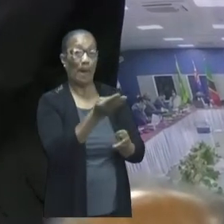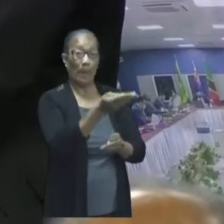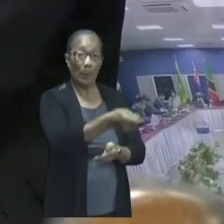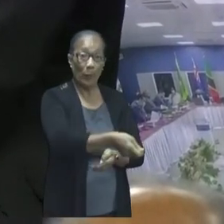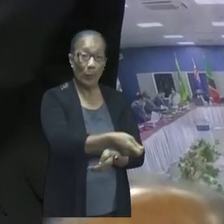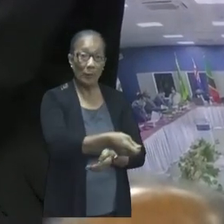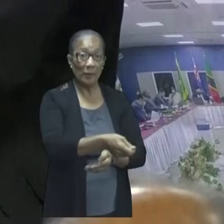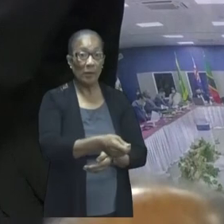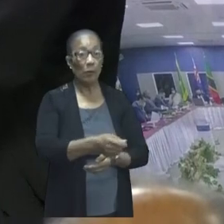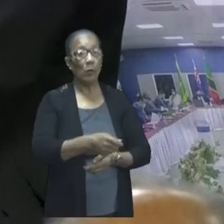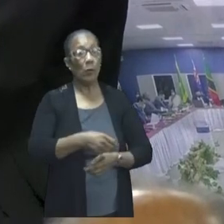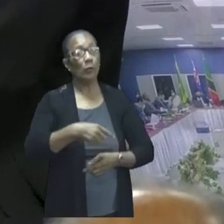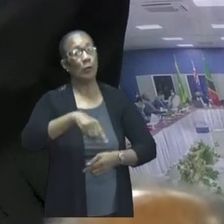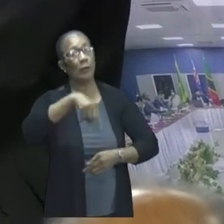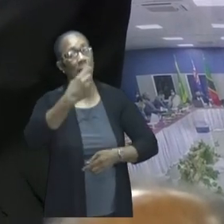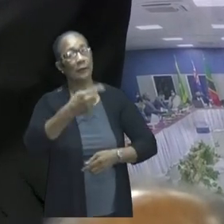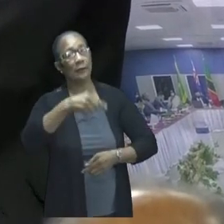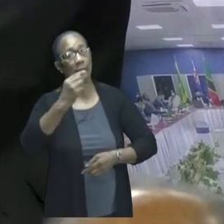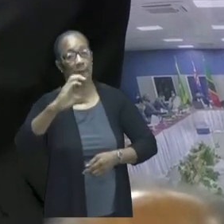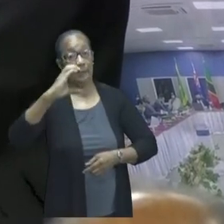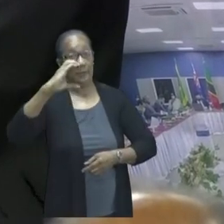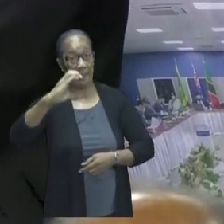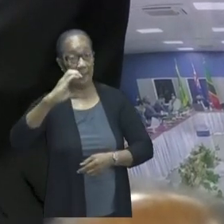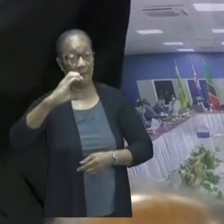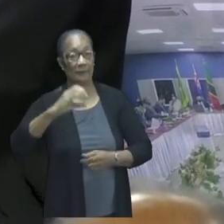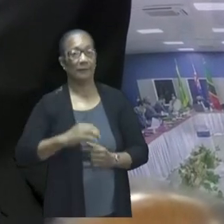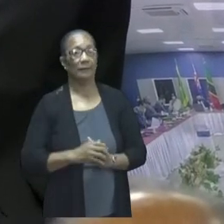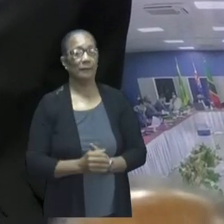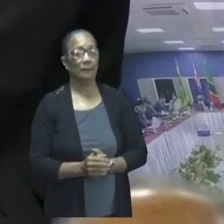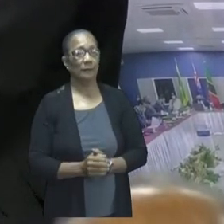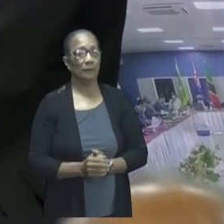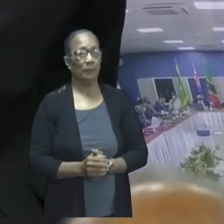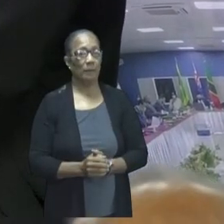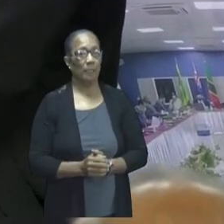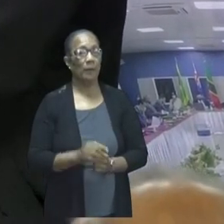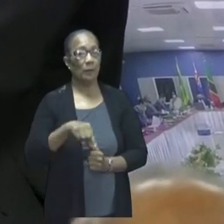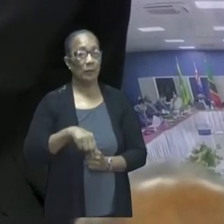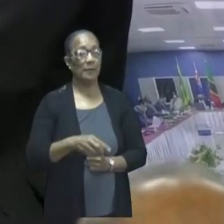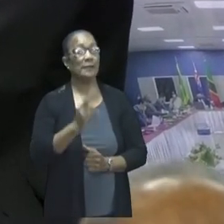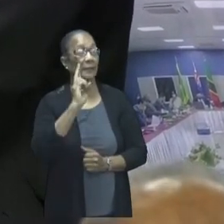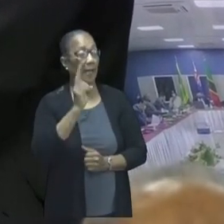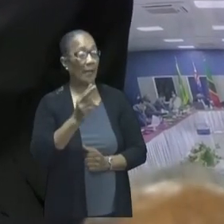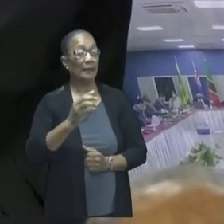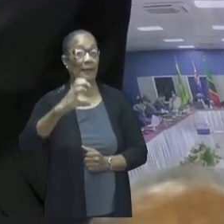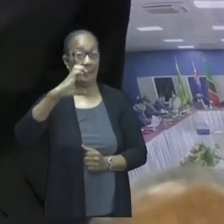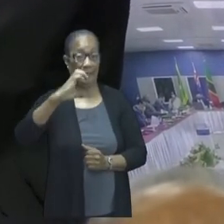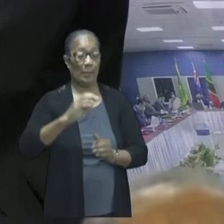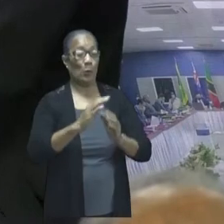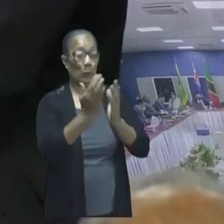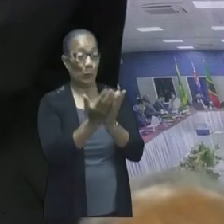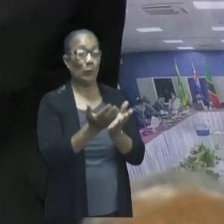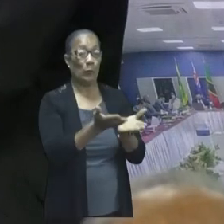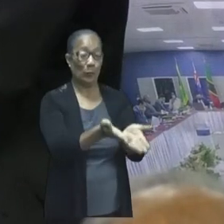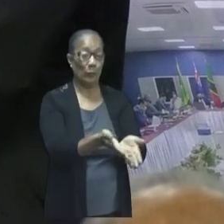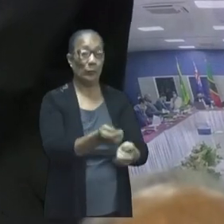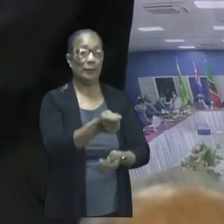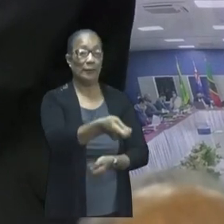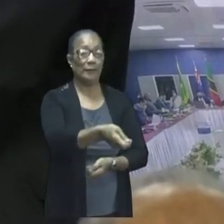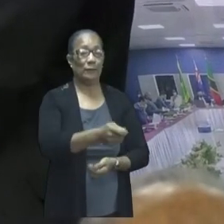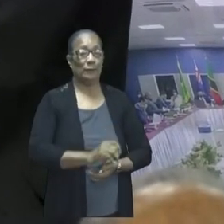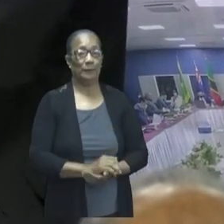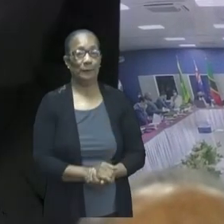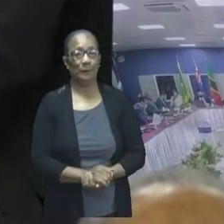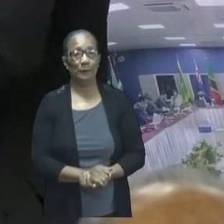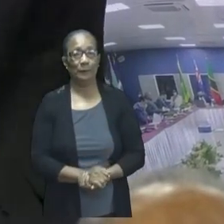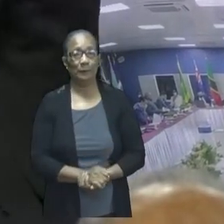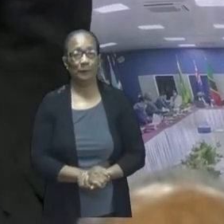ik je morgen maar wel ik hier weg over echt de dikke boek presenteren of 25 meter deze vijf